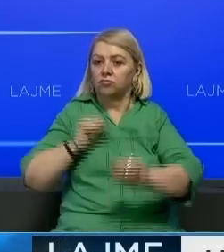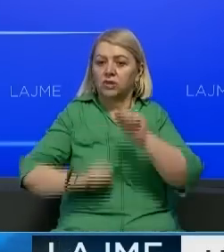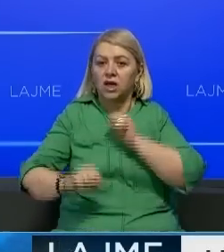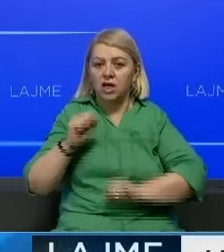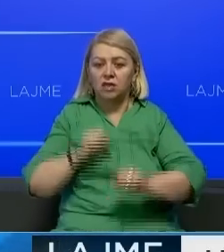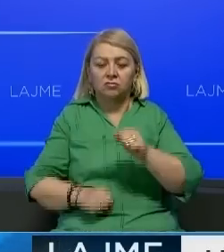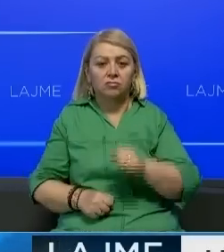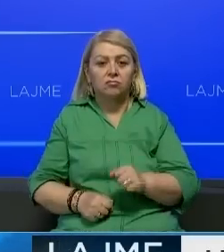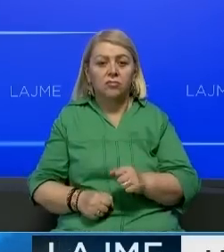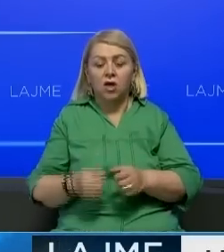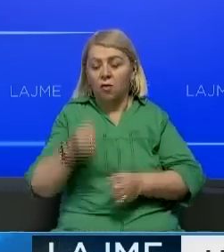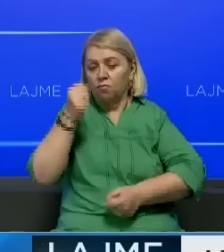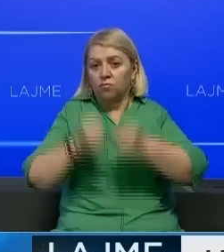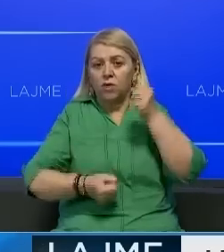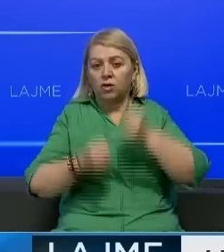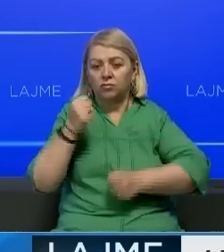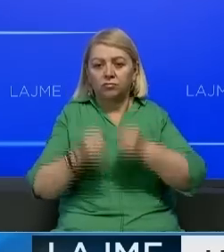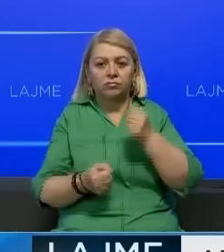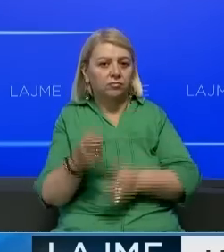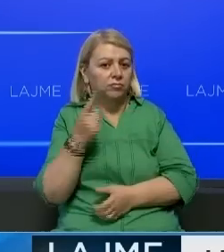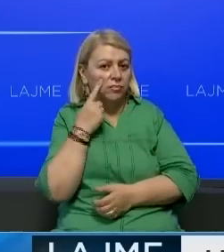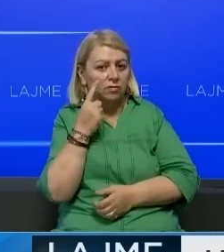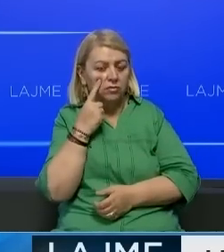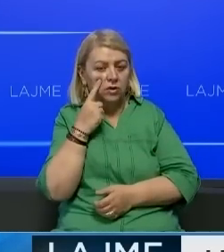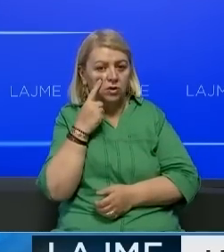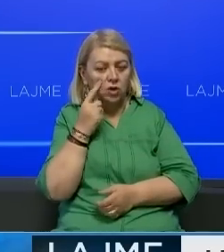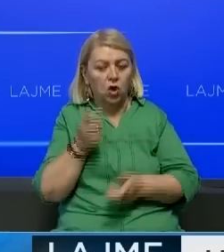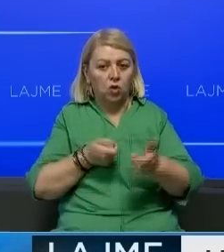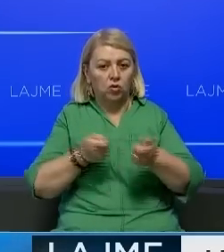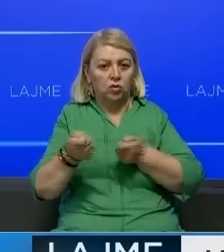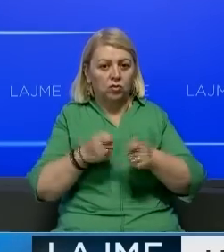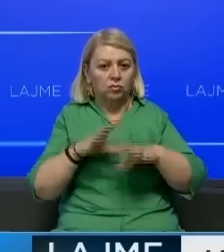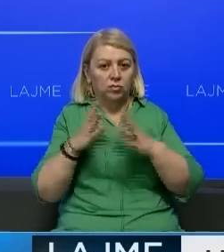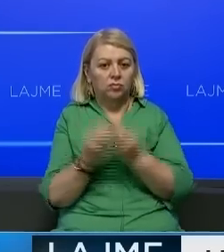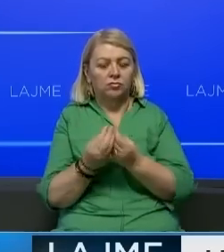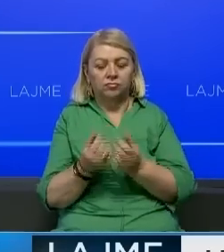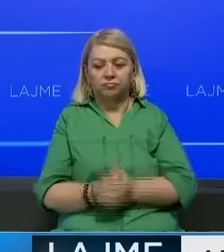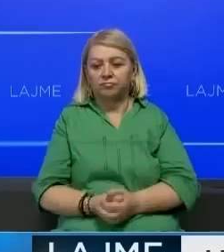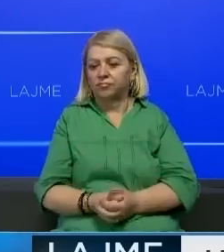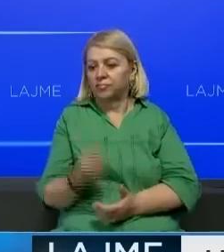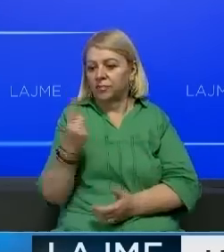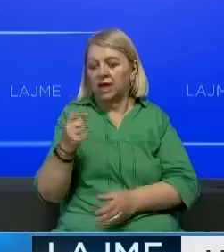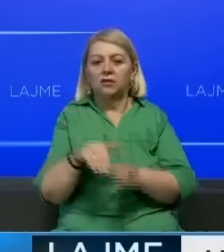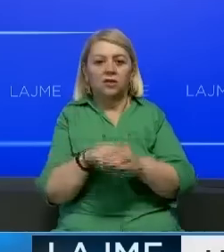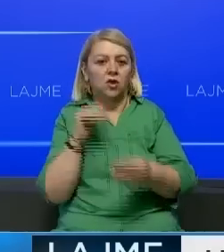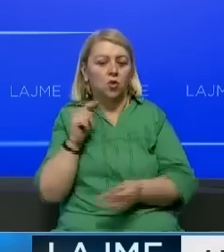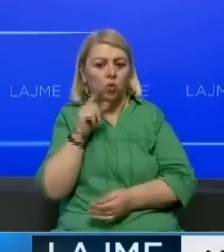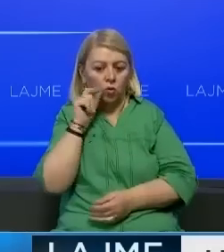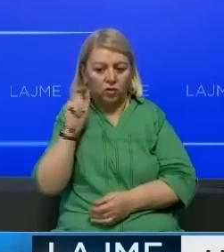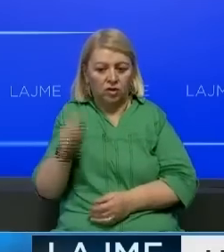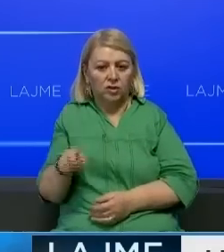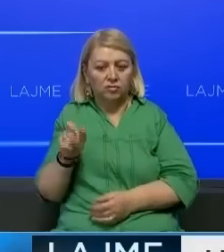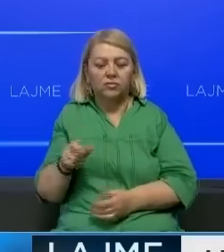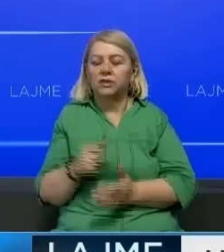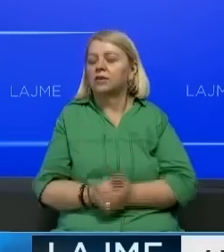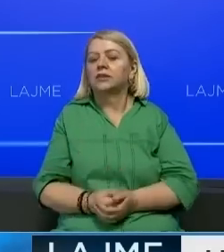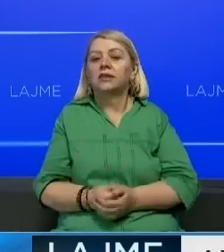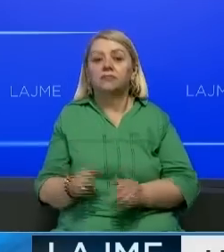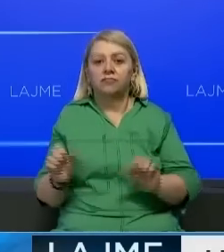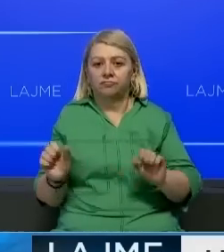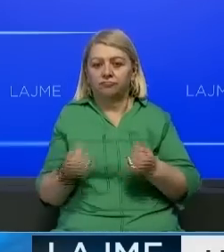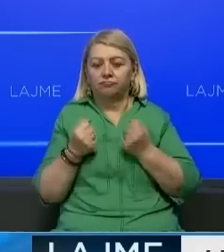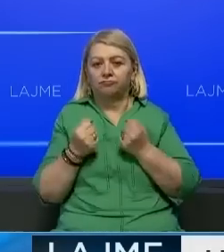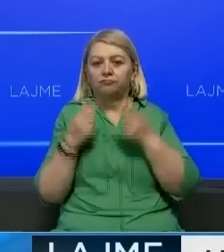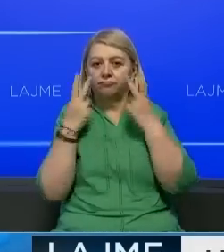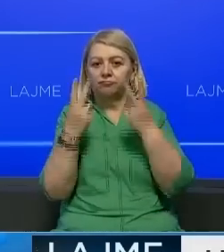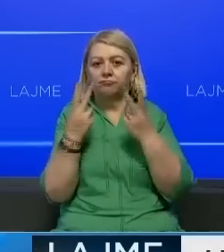ndërkaq forcat ruse përpiqen të marrin kontrollin e plot të rajonit. Një tërheqje ukrainase do të ishte rëndësishme për rusët, sepse do të